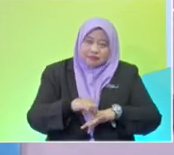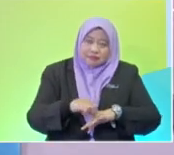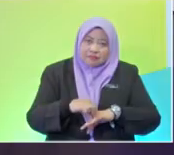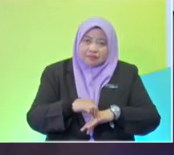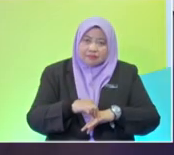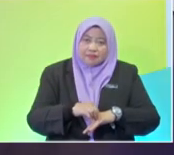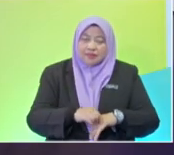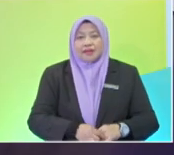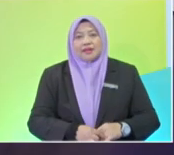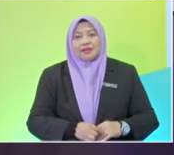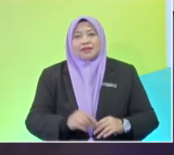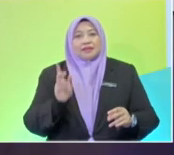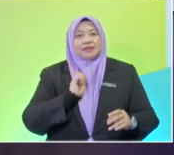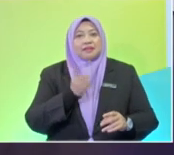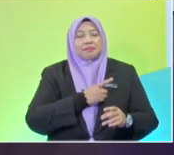juga